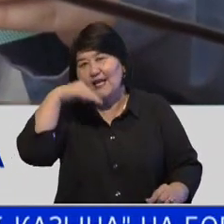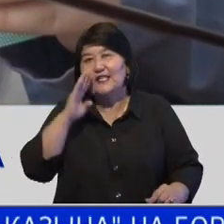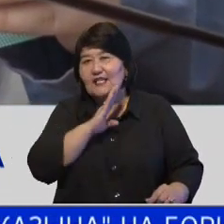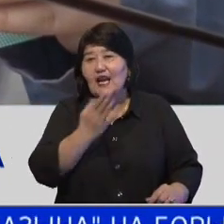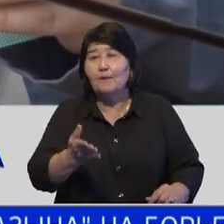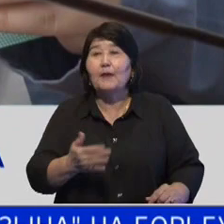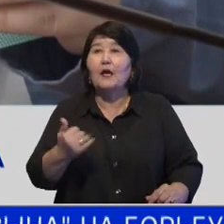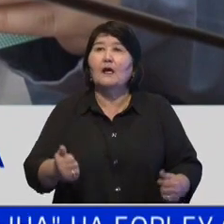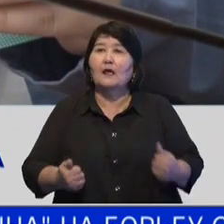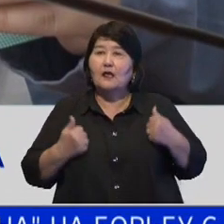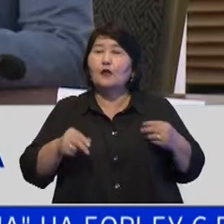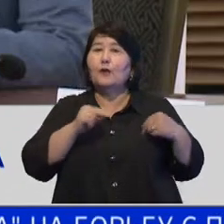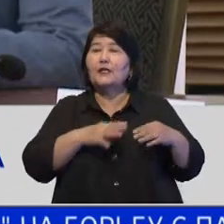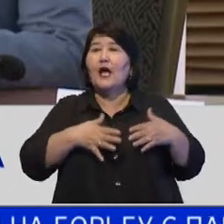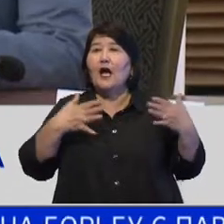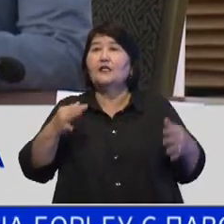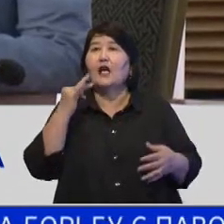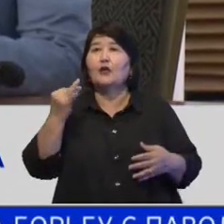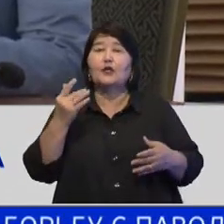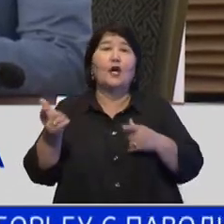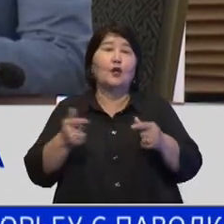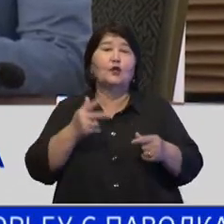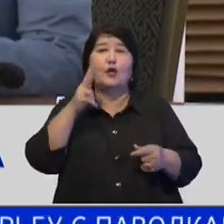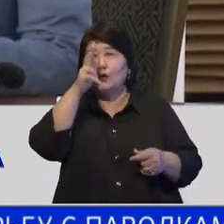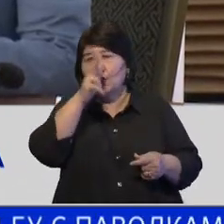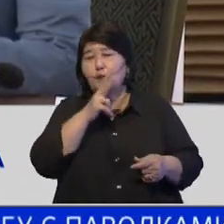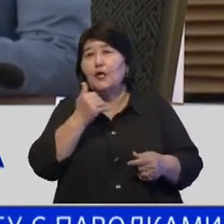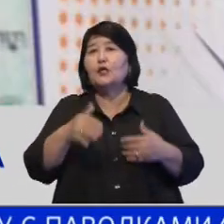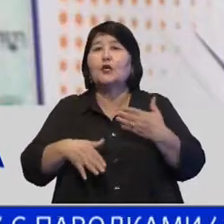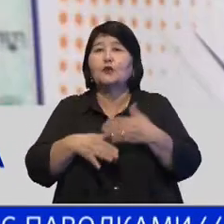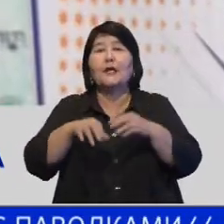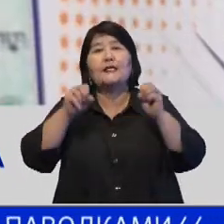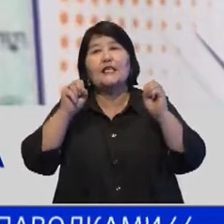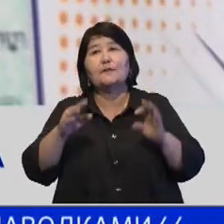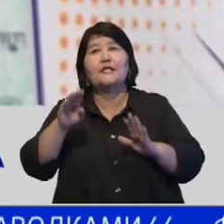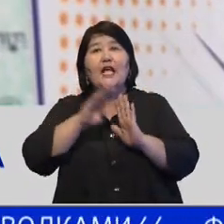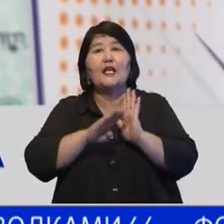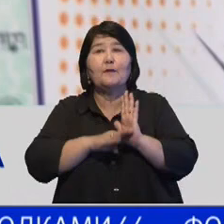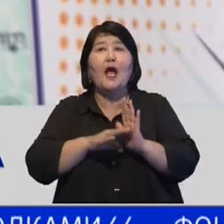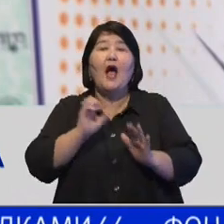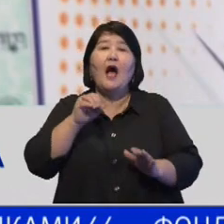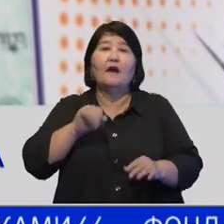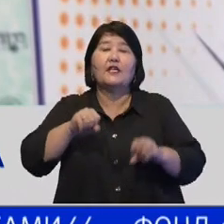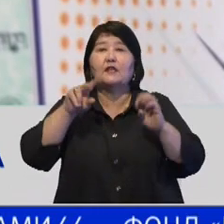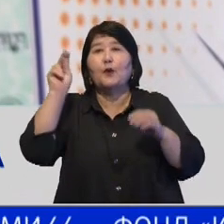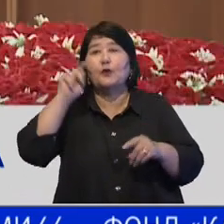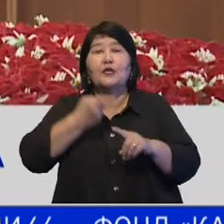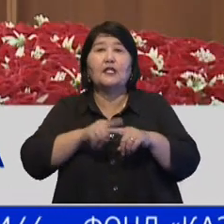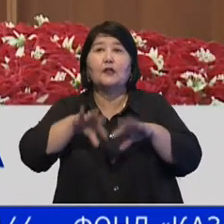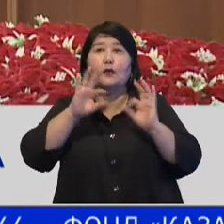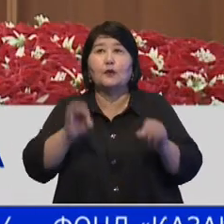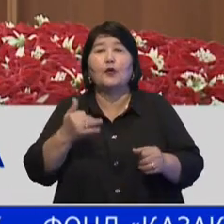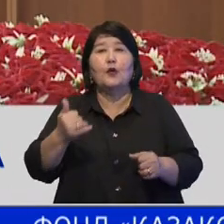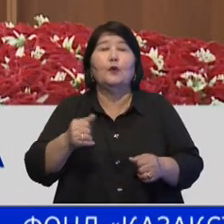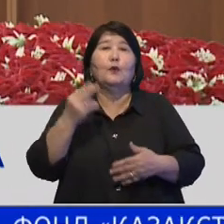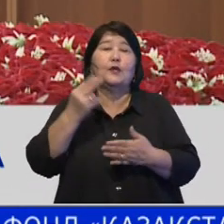комиксов кропотливый труд одна небольшая история готовится в течение 3 месяцев с помощью специальной программы автор специально учился этому искусству у